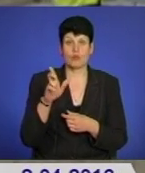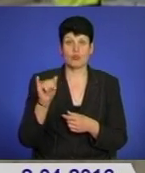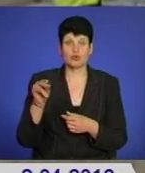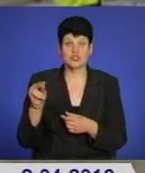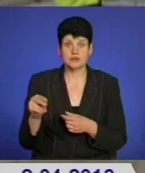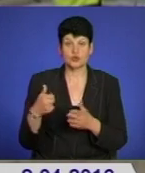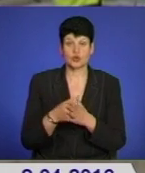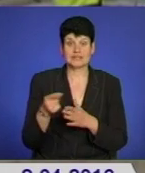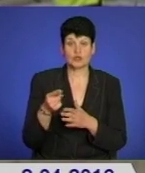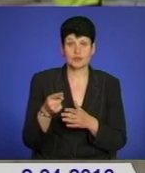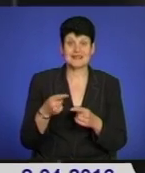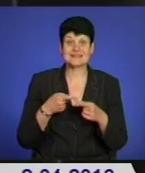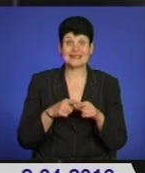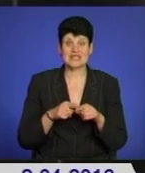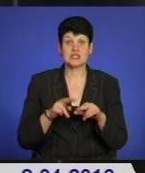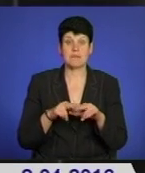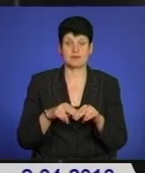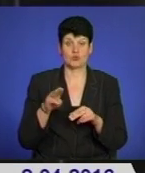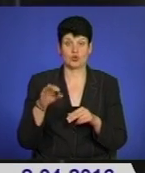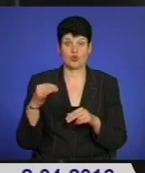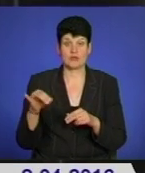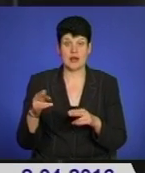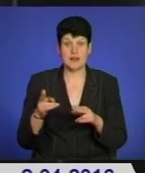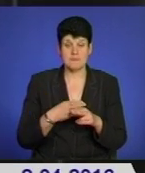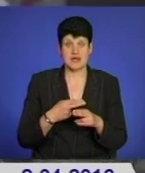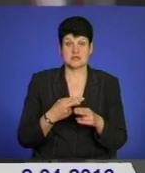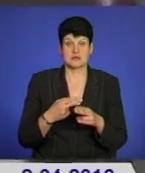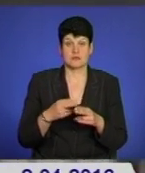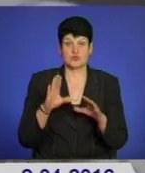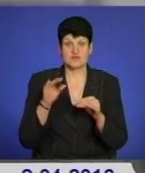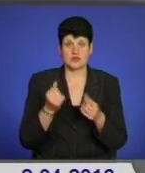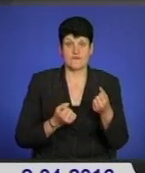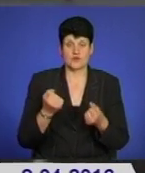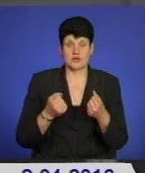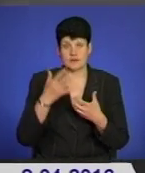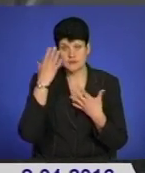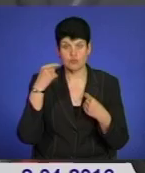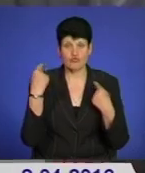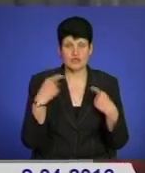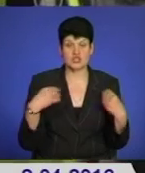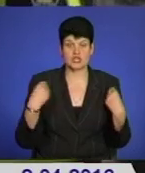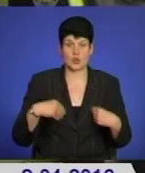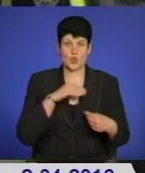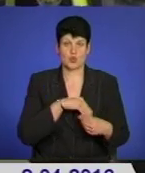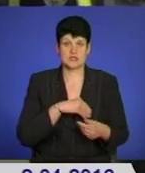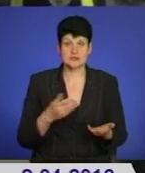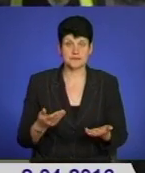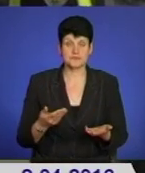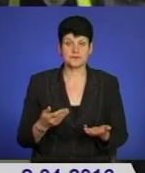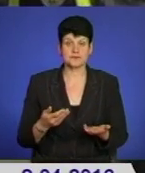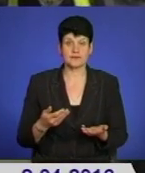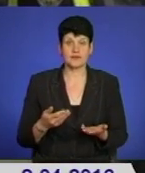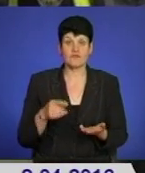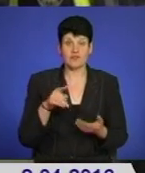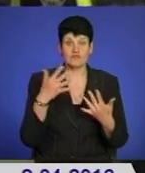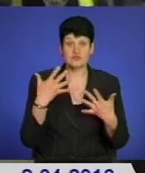Тернополя лише з технічним паспортом на Тойоту, але без посвідчення водія. Його він забув у іншій куртці. От ви сіли без прав,